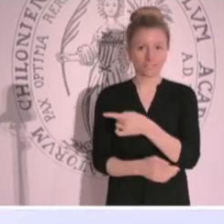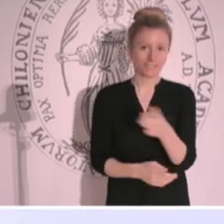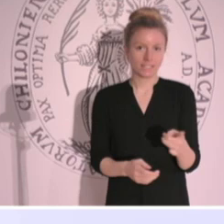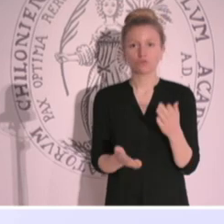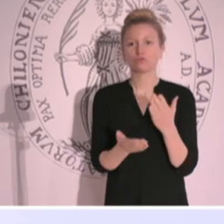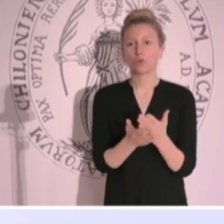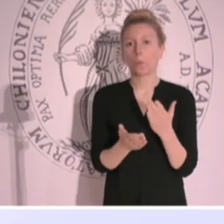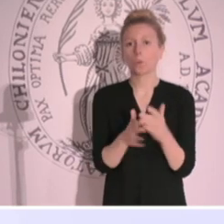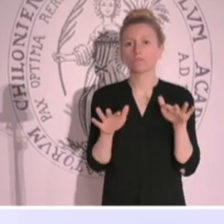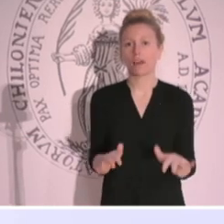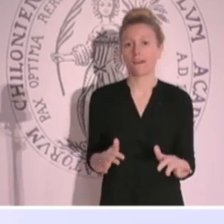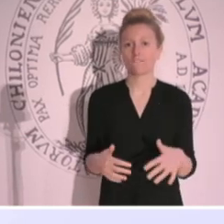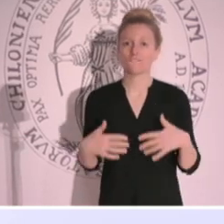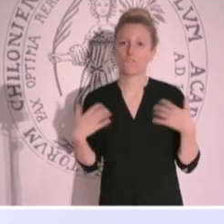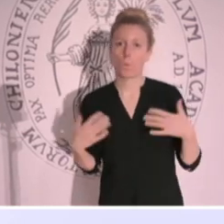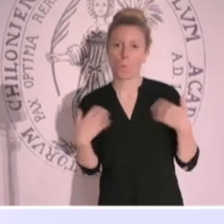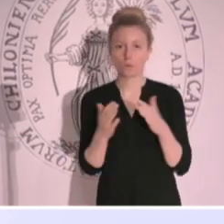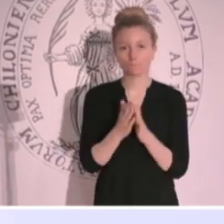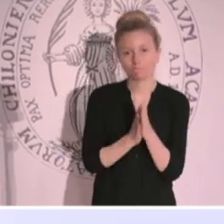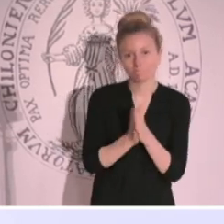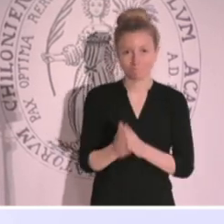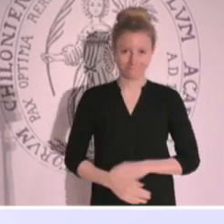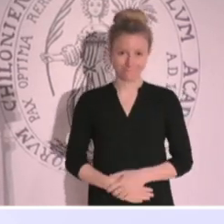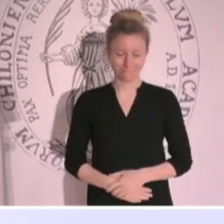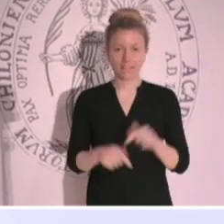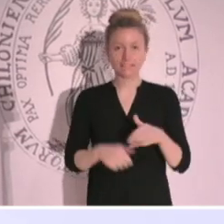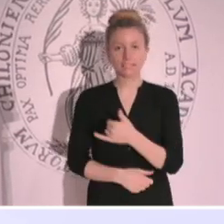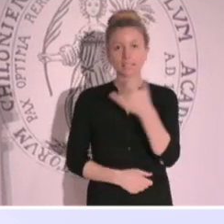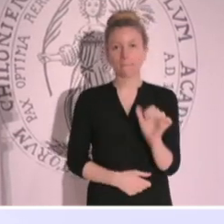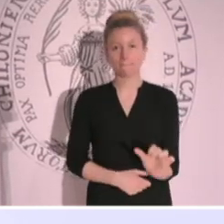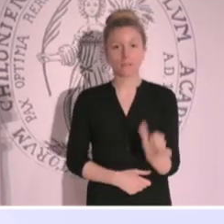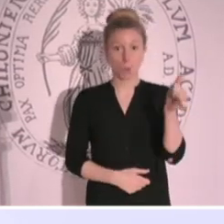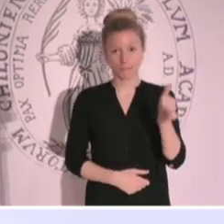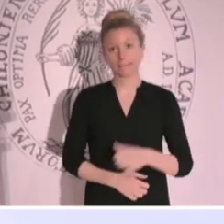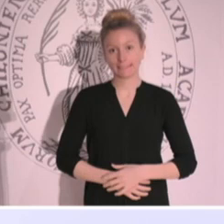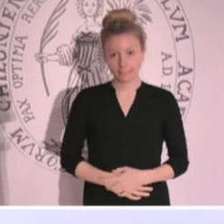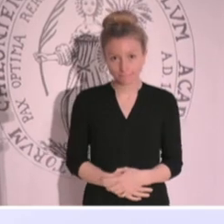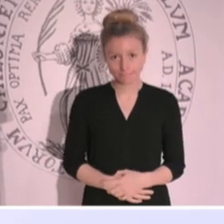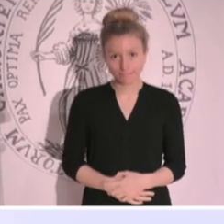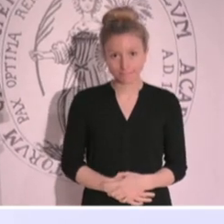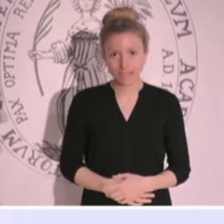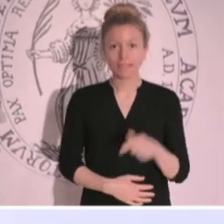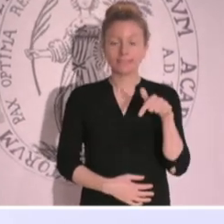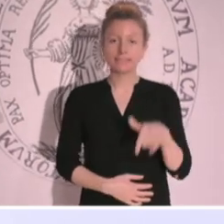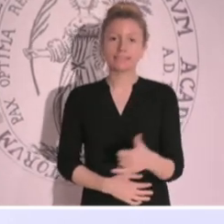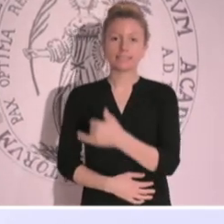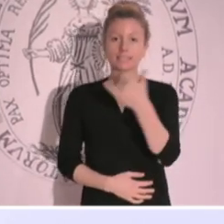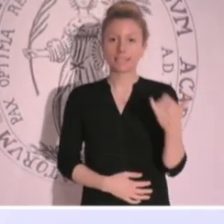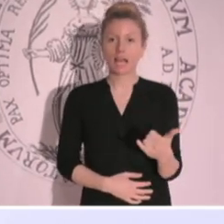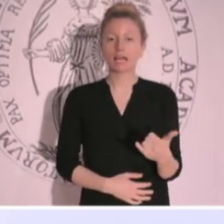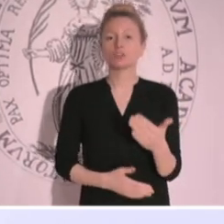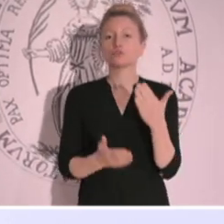freuen. Und das ist auch ein besonderes Jahr, in dem das stattfindet. Jetzt ist die Zeit, in der endlich wieder mehr Präsenzunterricht